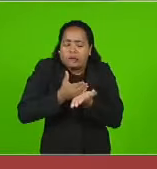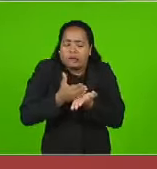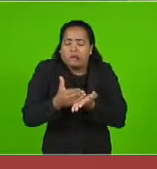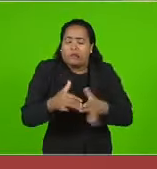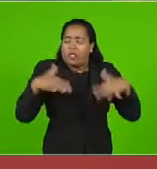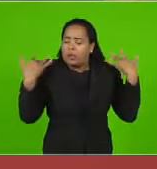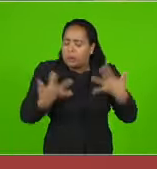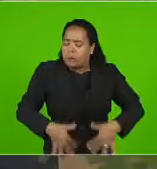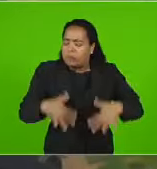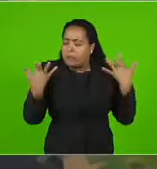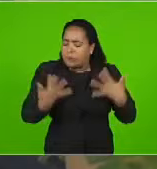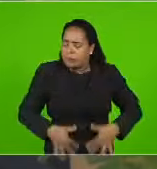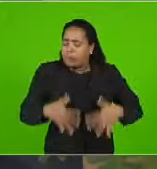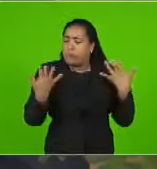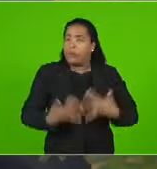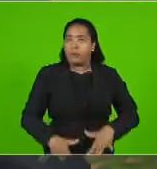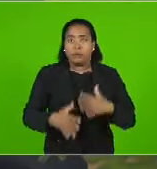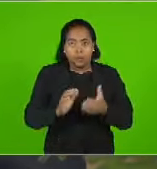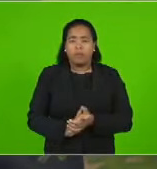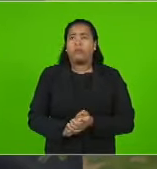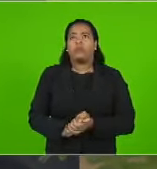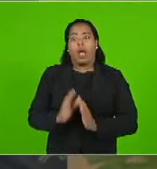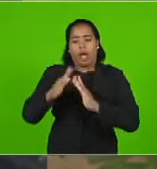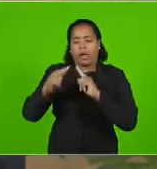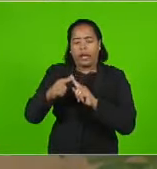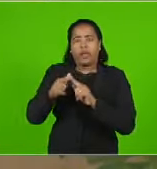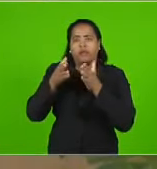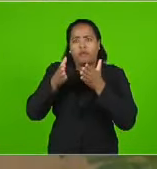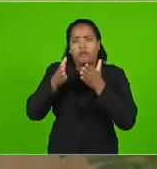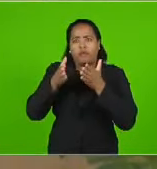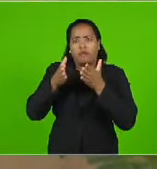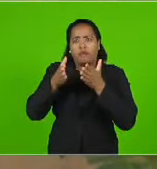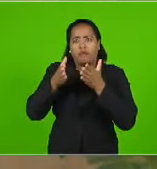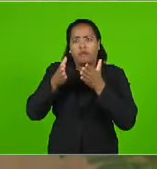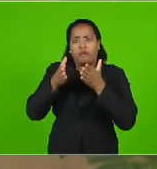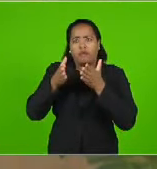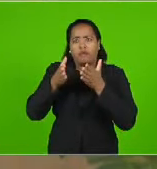Иисус говорит о начале болезней. Когда церковь говорит,